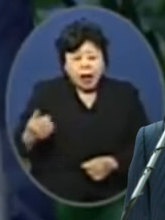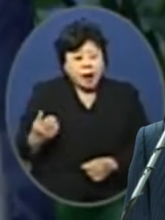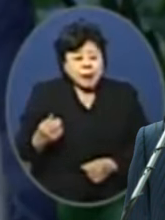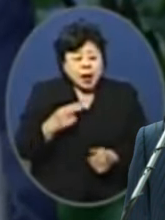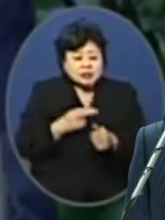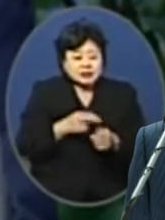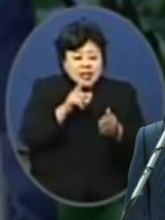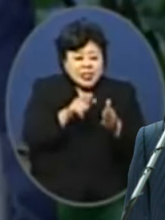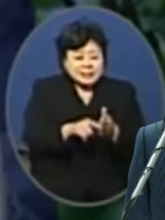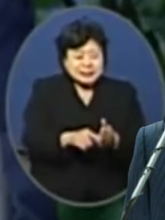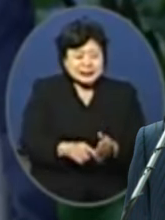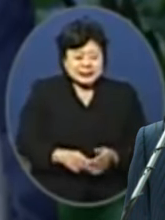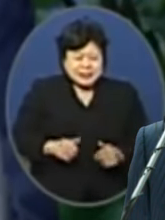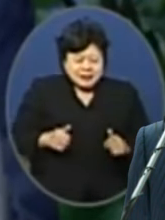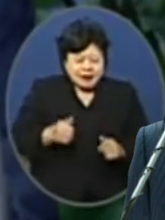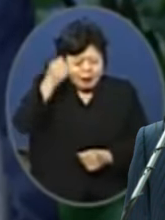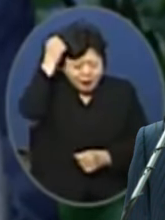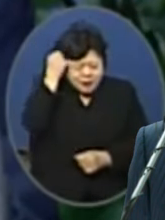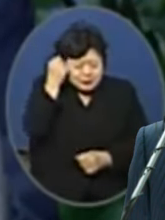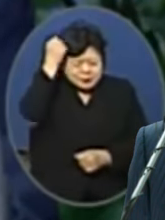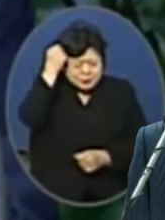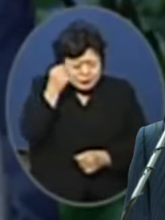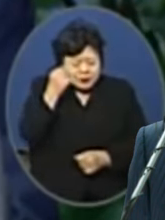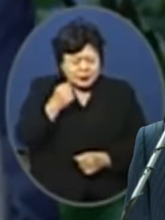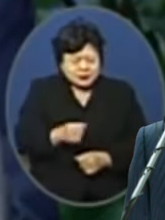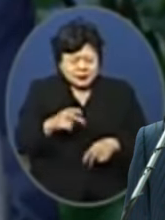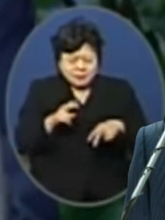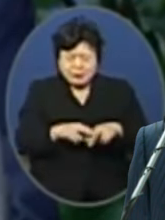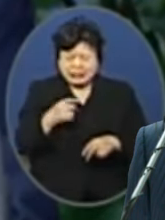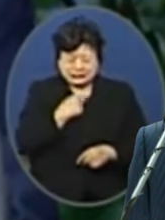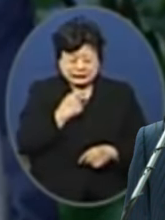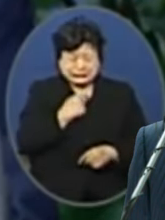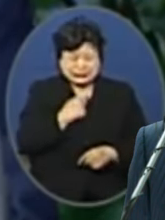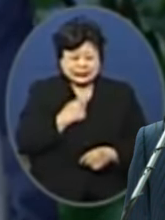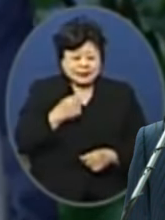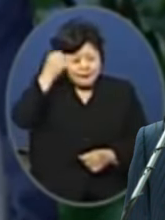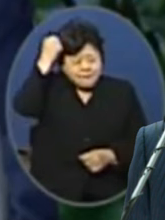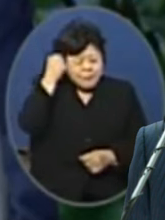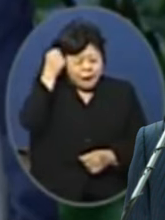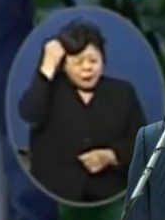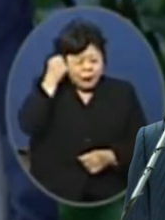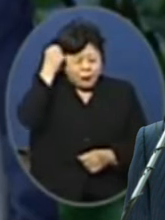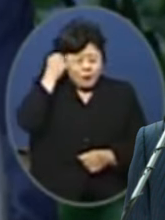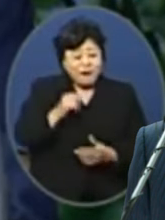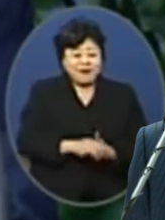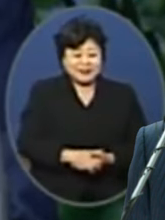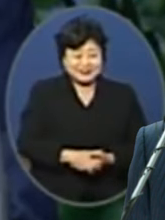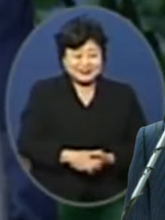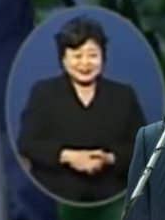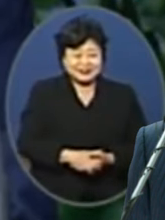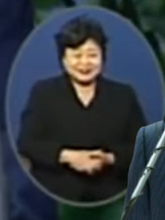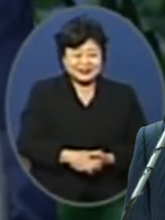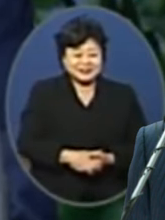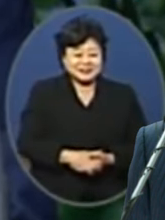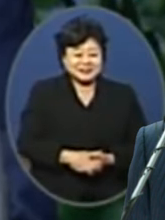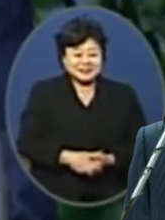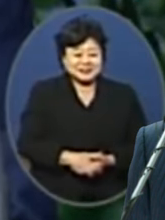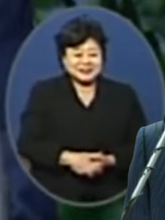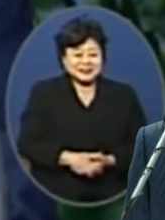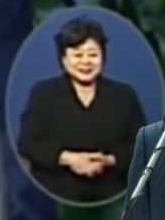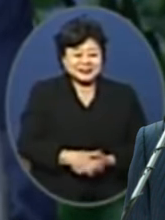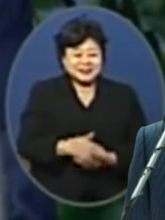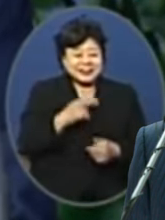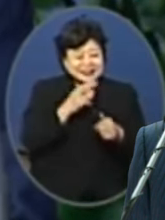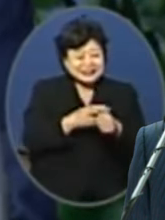간에는 외워요 죽도록 당장 잊어 버릴지라도 죽도록 외워요 그래 가지고서